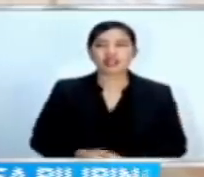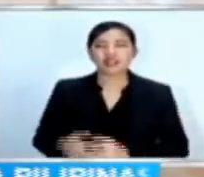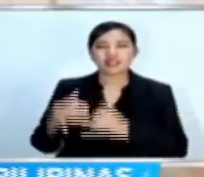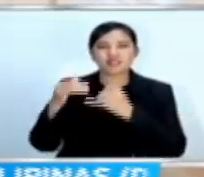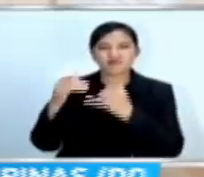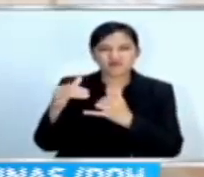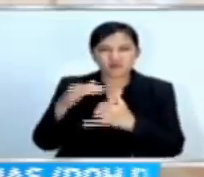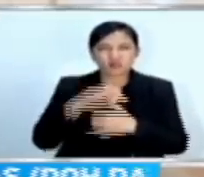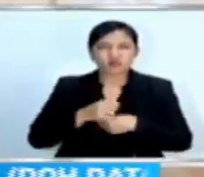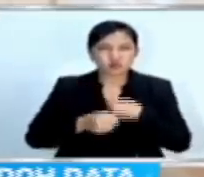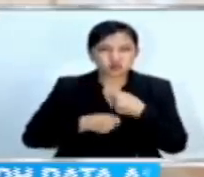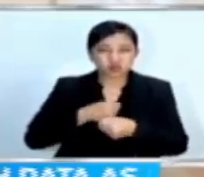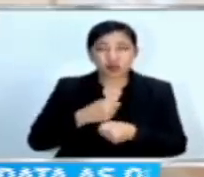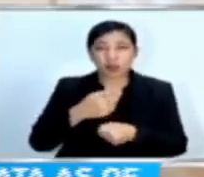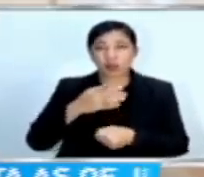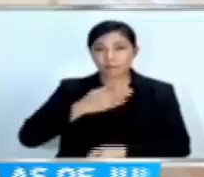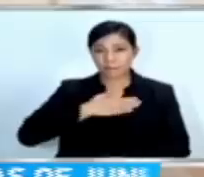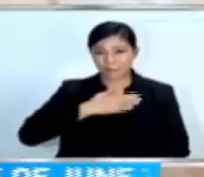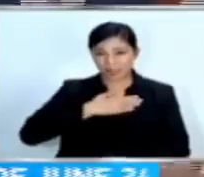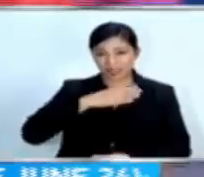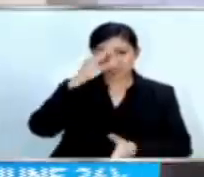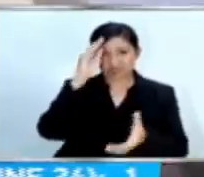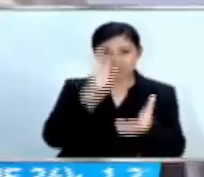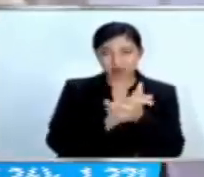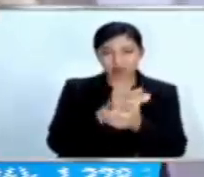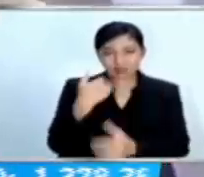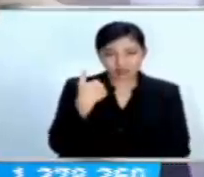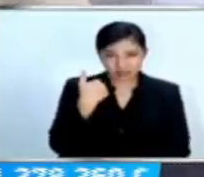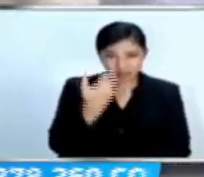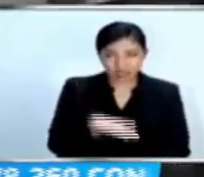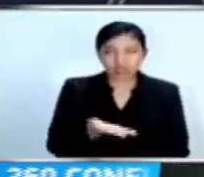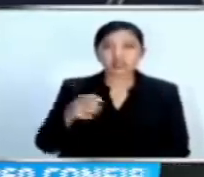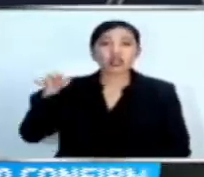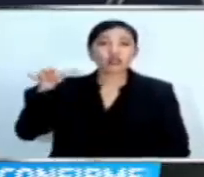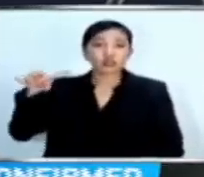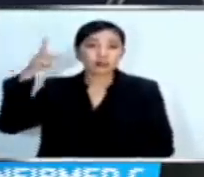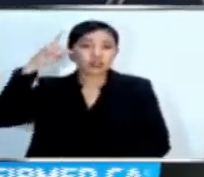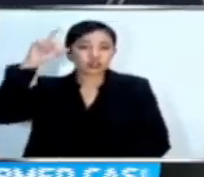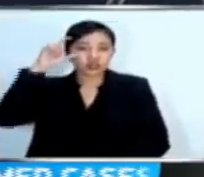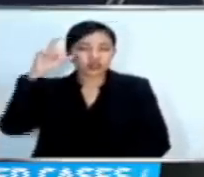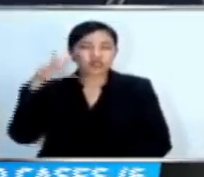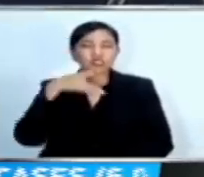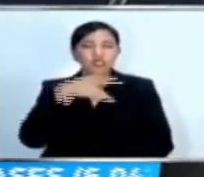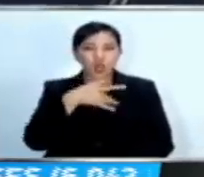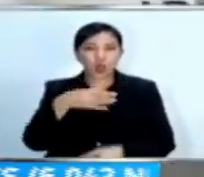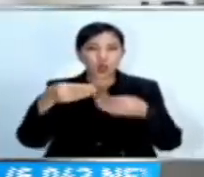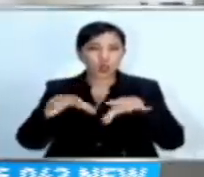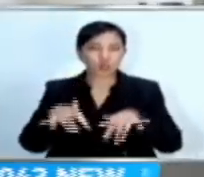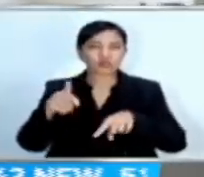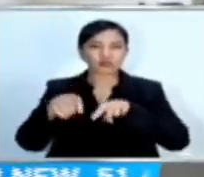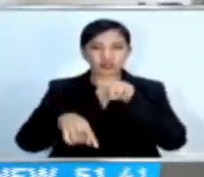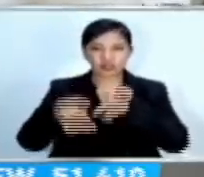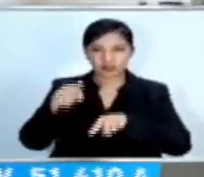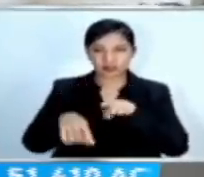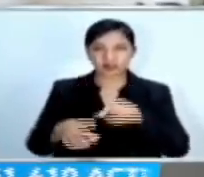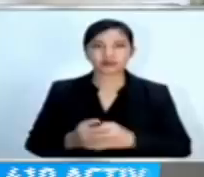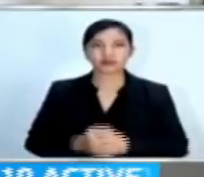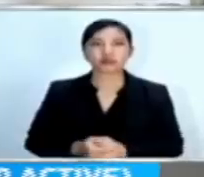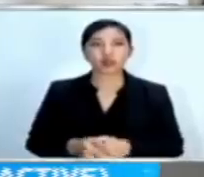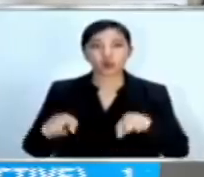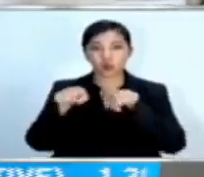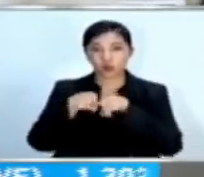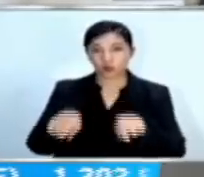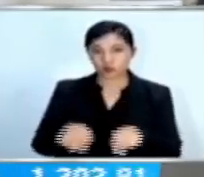ako ng asawa at siya ng kaibigan. Ang pinaaresto noong si dating Pangulong Gloria Arroyo, kinilala rin ang mga